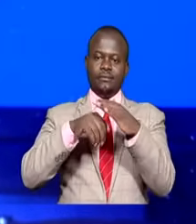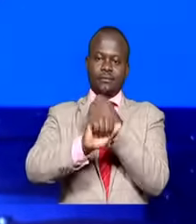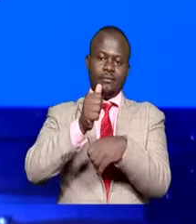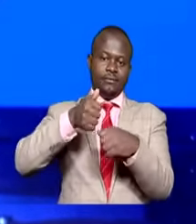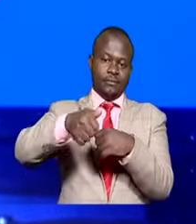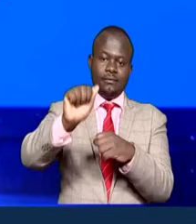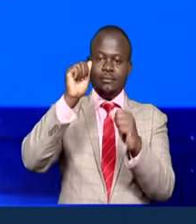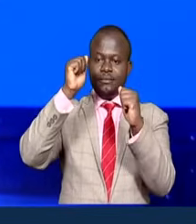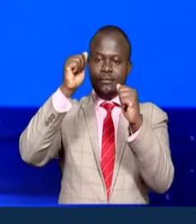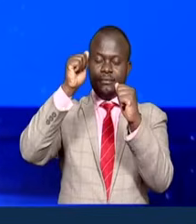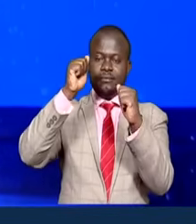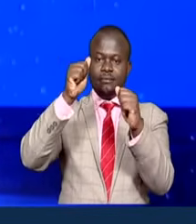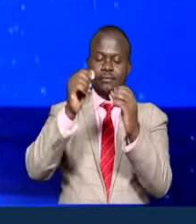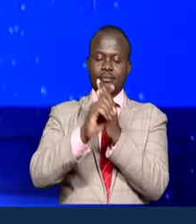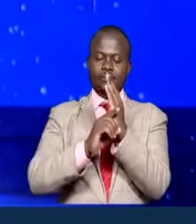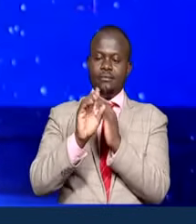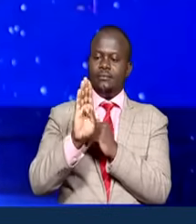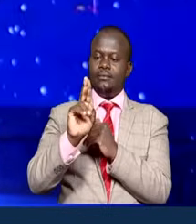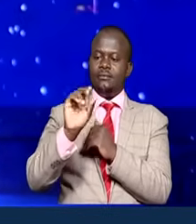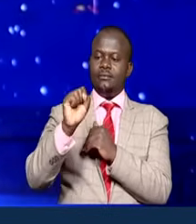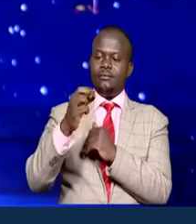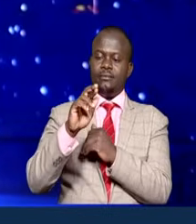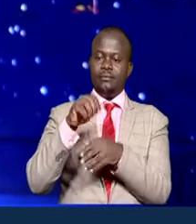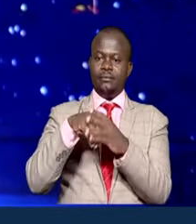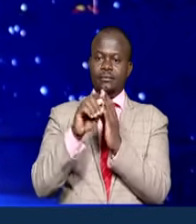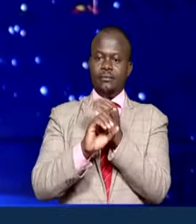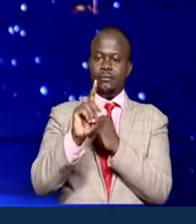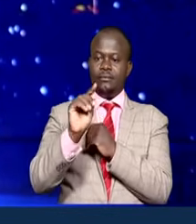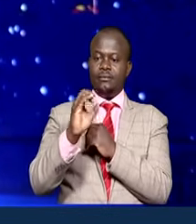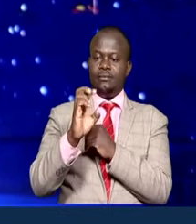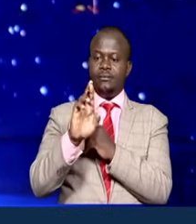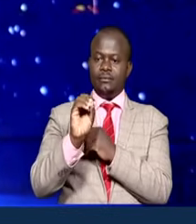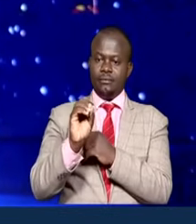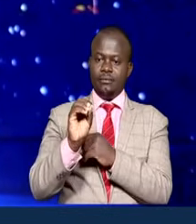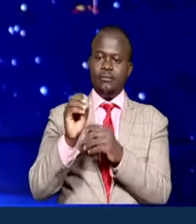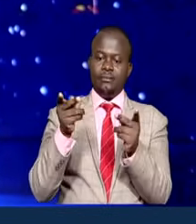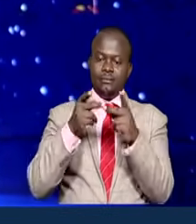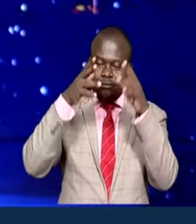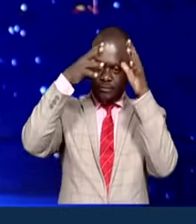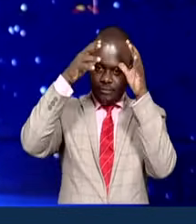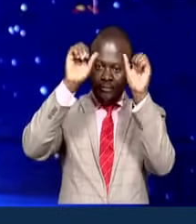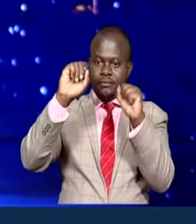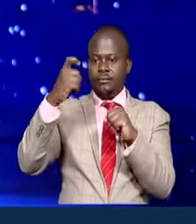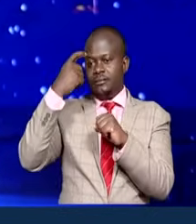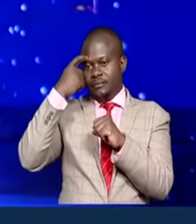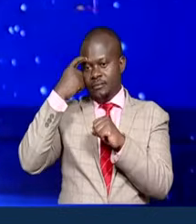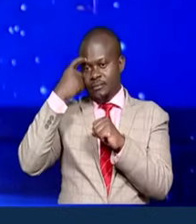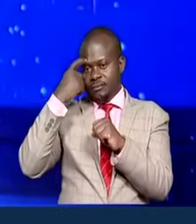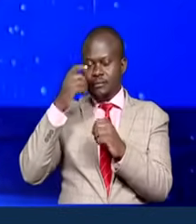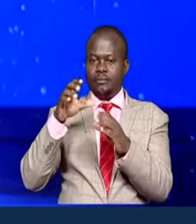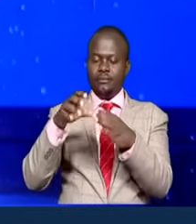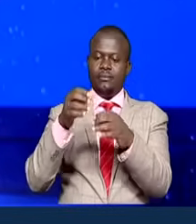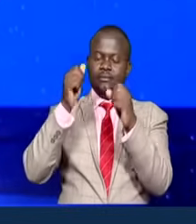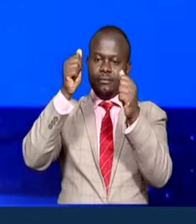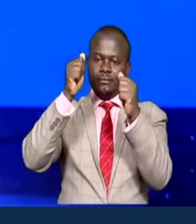byo kwiyamamaza mu karere ka Bugesera ndetse na Kicukiro, umukandida ku mwanya wa perezida wa Repubulika w'ishyaka Democratic